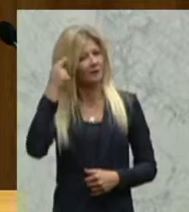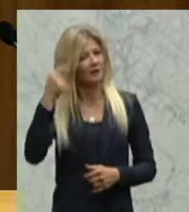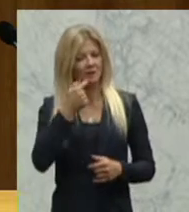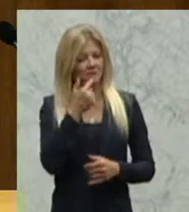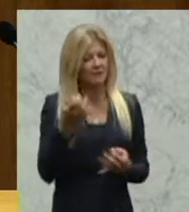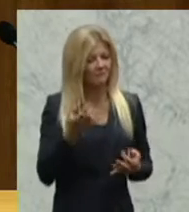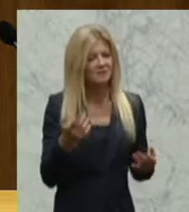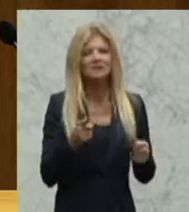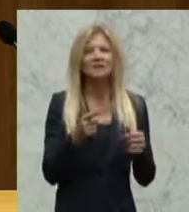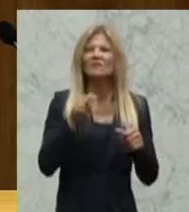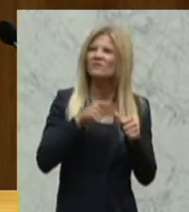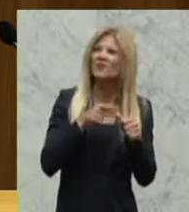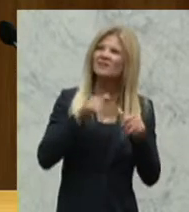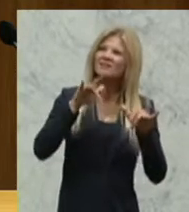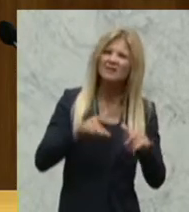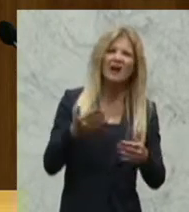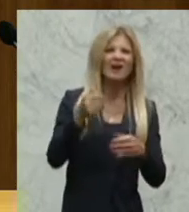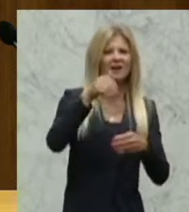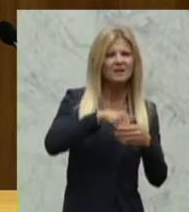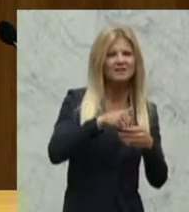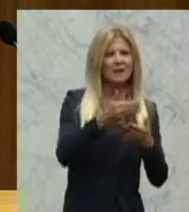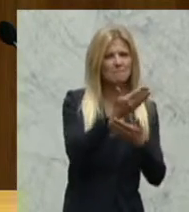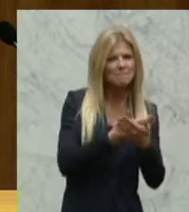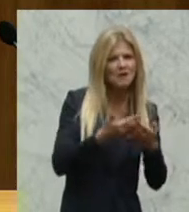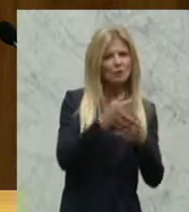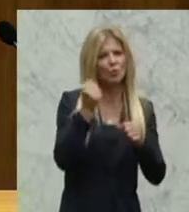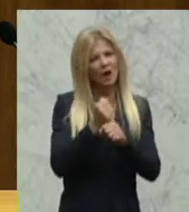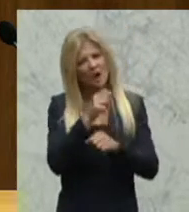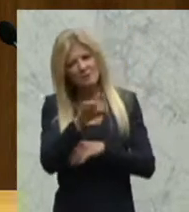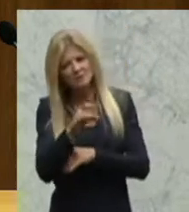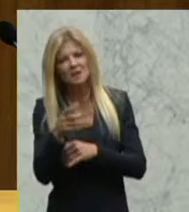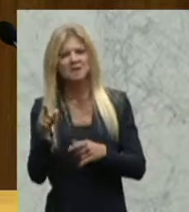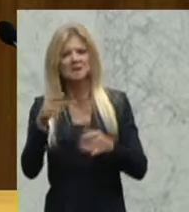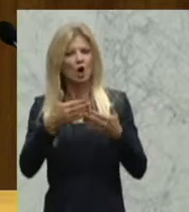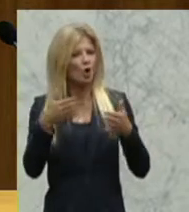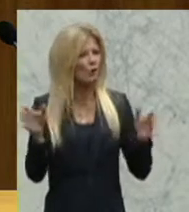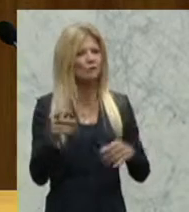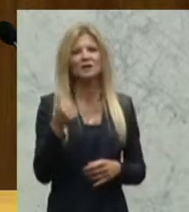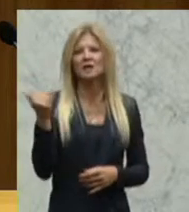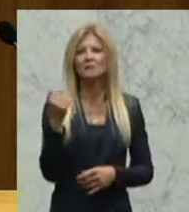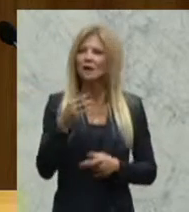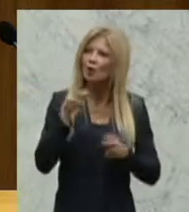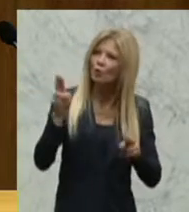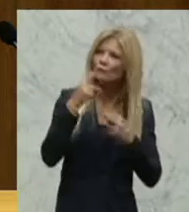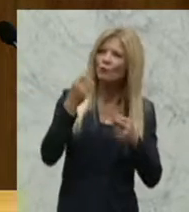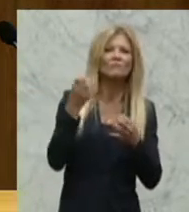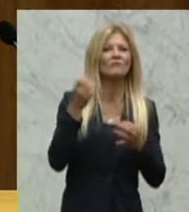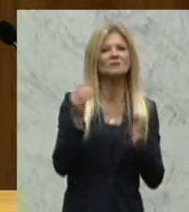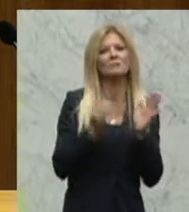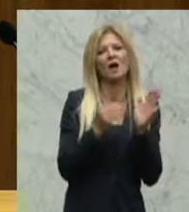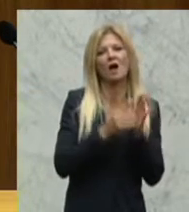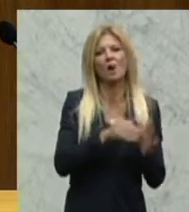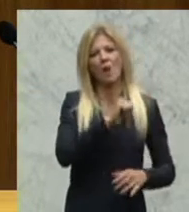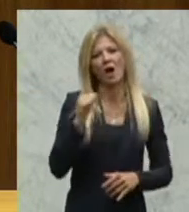um Arbeitsplätze geht, wenn es um Standortpolitik geht, den Ruf nach höheren Akademikerquoten.